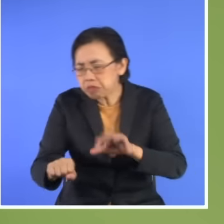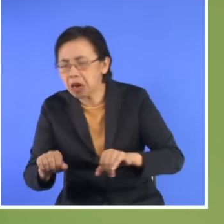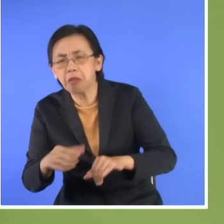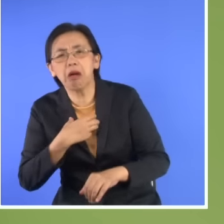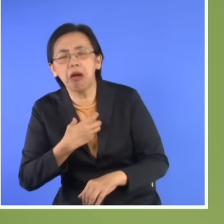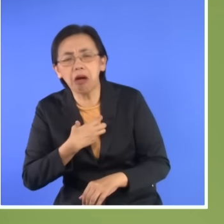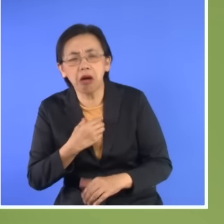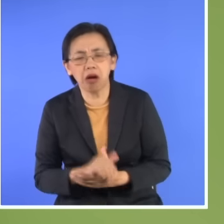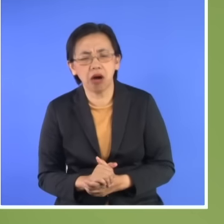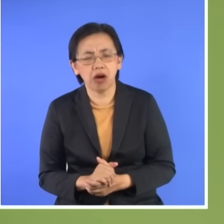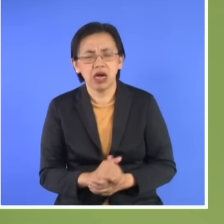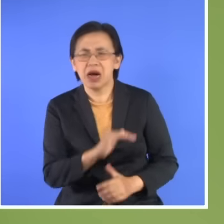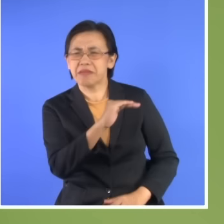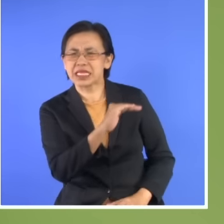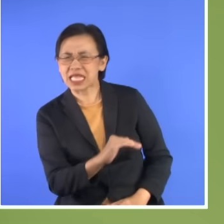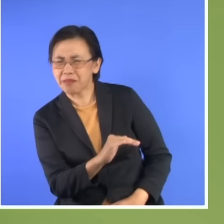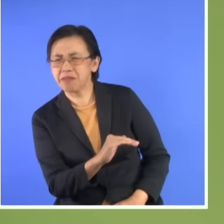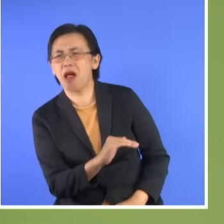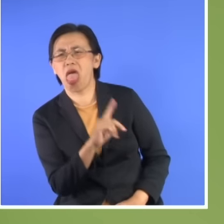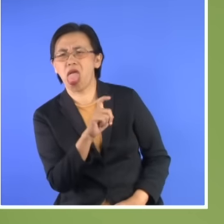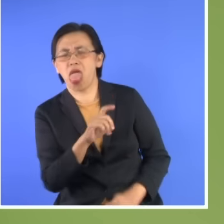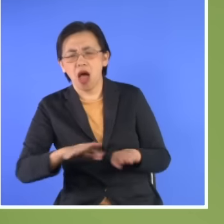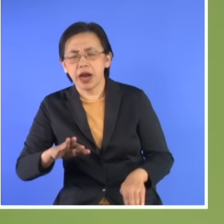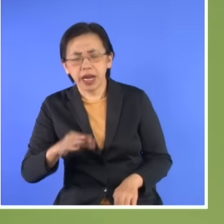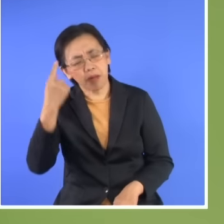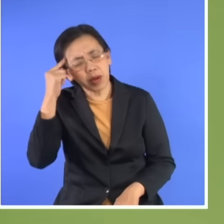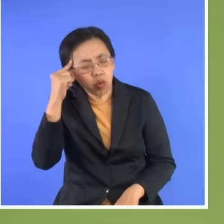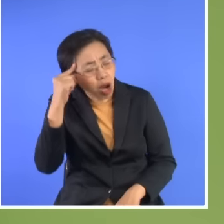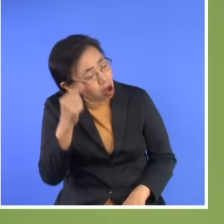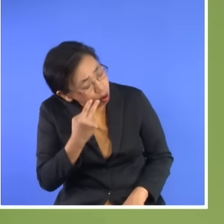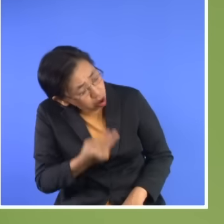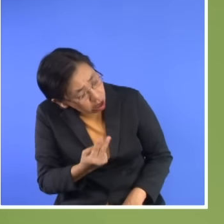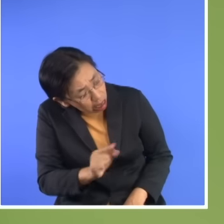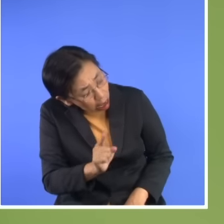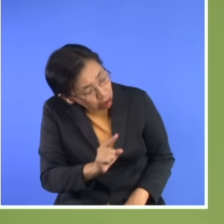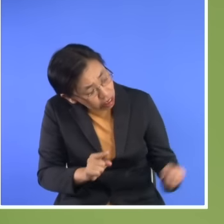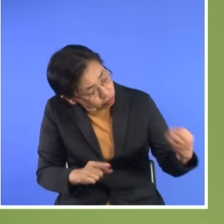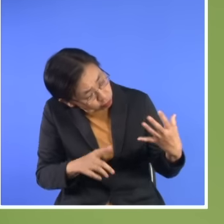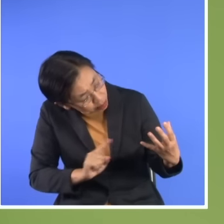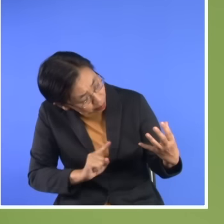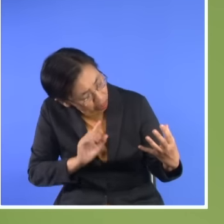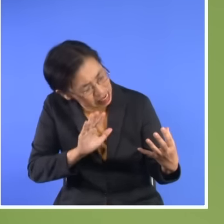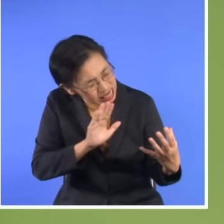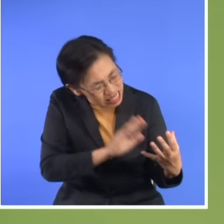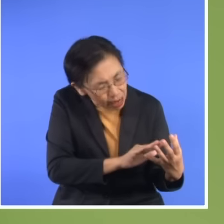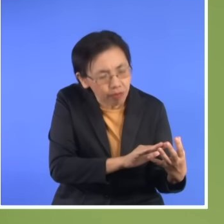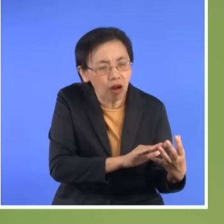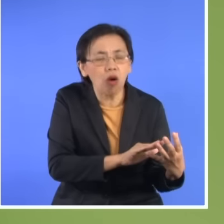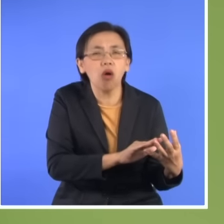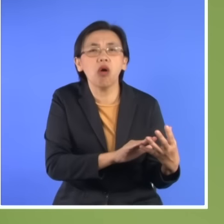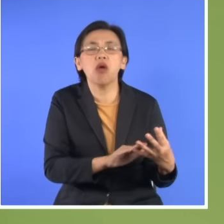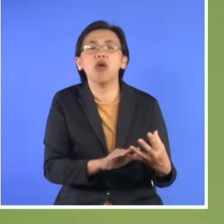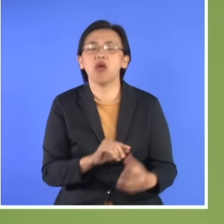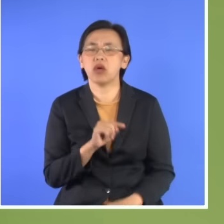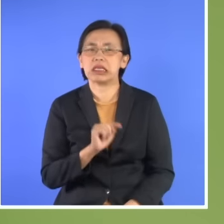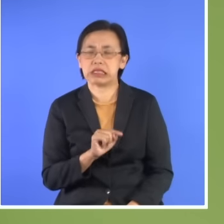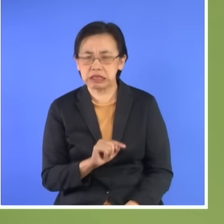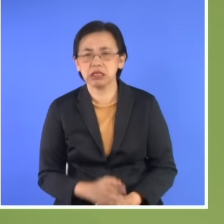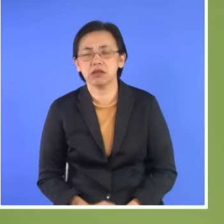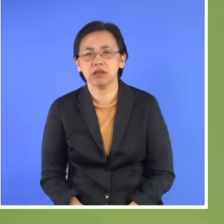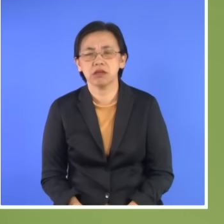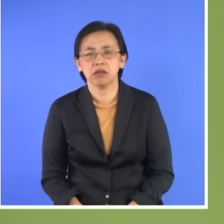มันก็ต่ำด้วยนะพี่แป๊ใช่ๆ่ๆว่าเด็กวิ่งจับได้เอื้อมถูถูกถูมันต่ำมันมันต่ำเนี่ยไอ้หลอดไฟสปอร์ไลท์ที่วาเนี้ยค่ะ